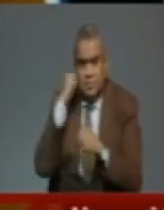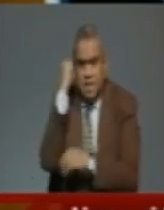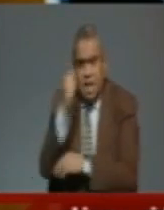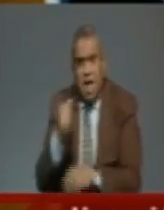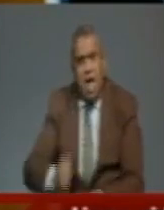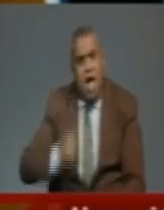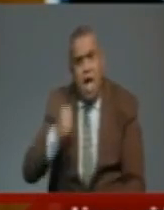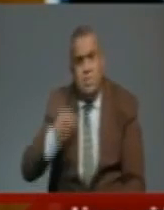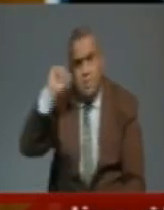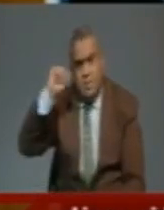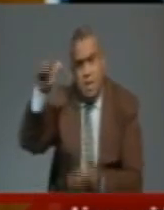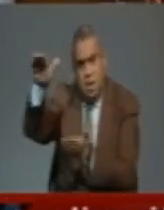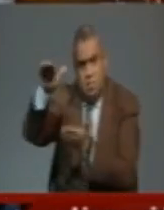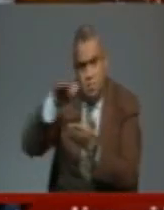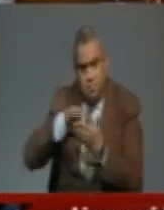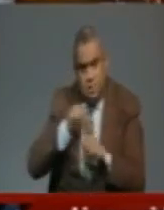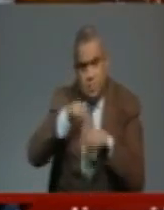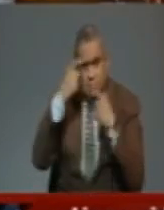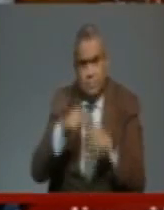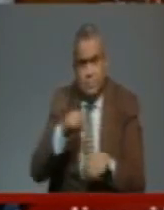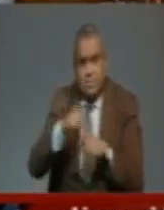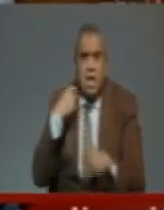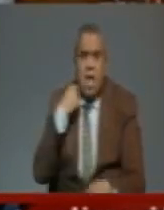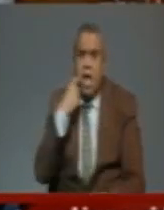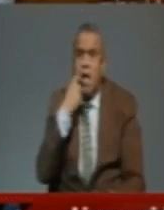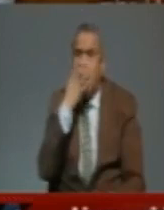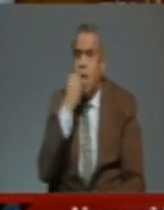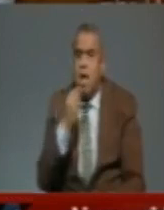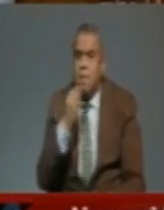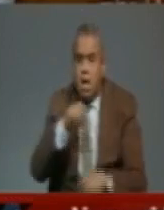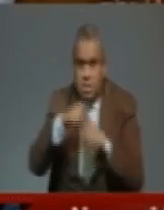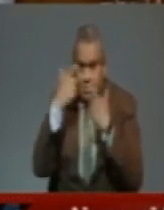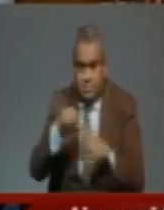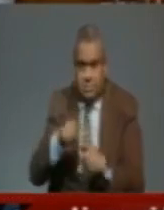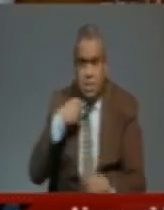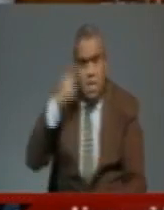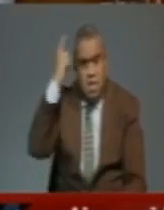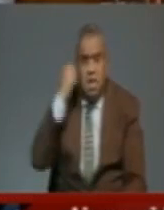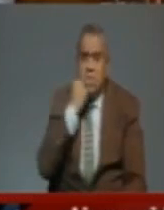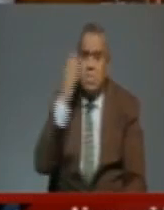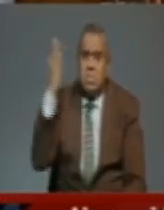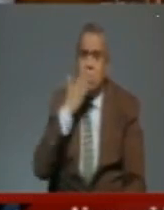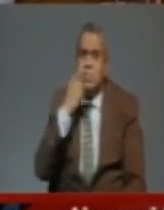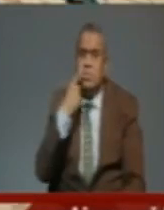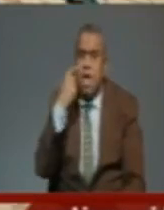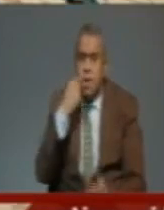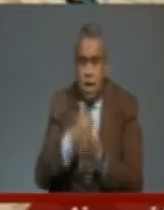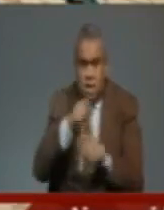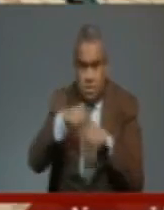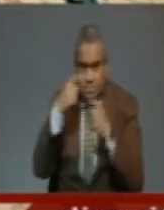عندهم الى منطقه العقبه. هنا احنا من العقبه الى طابه ويمكن هتبان دلوقتي